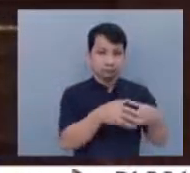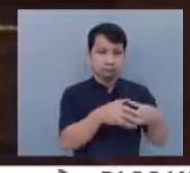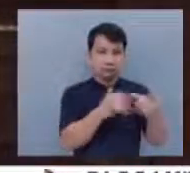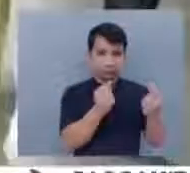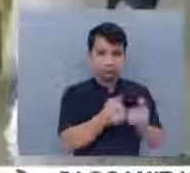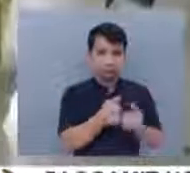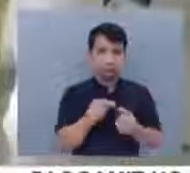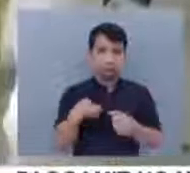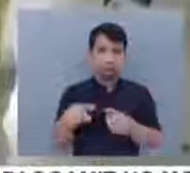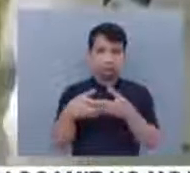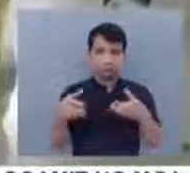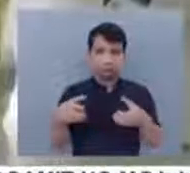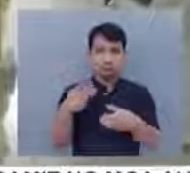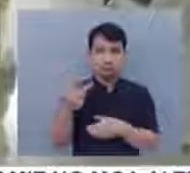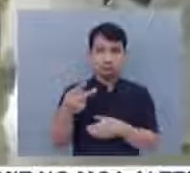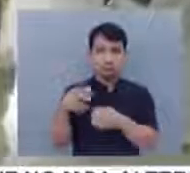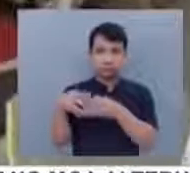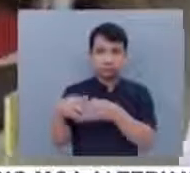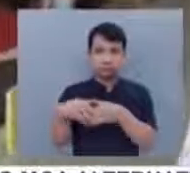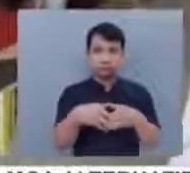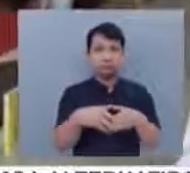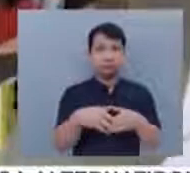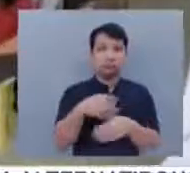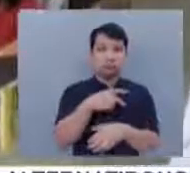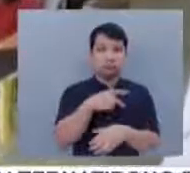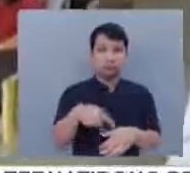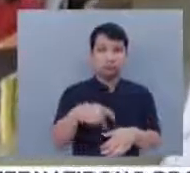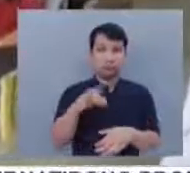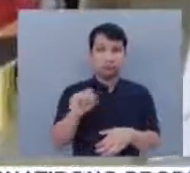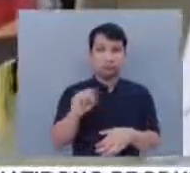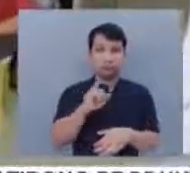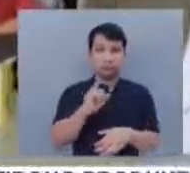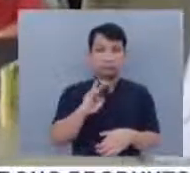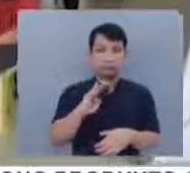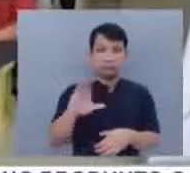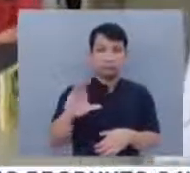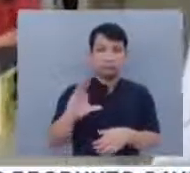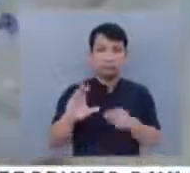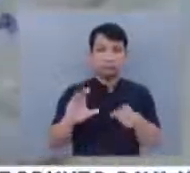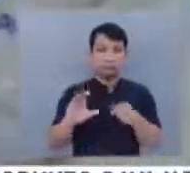divide into two. Princess Jordan ng IBC News. Para sa bayan.